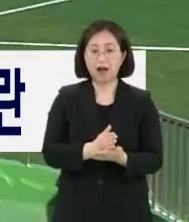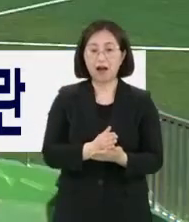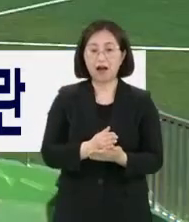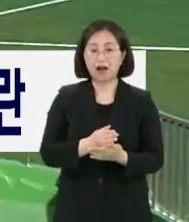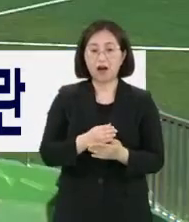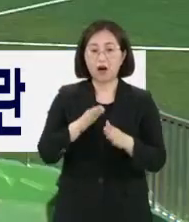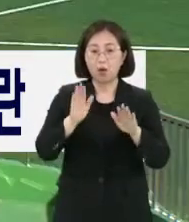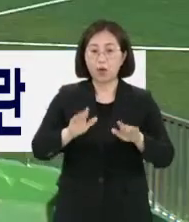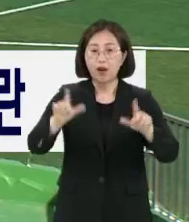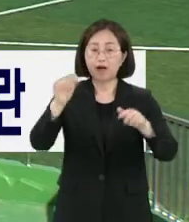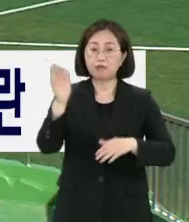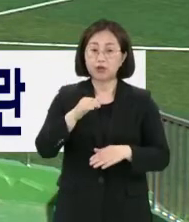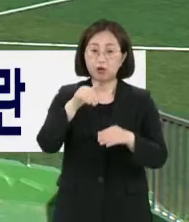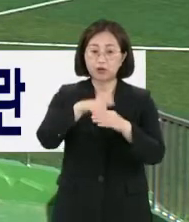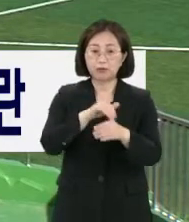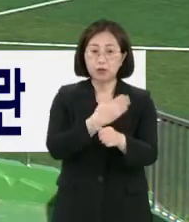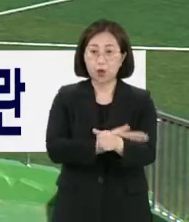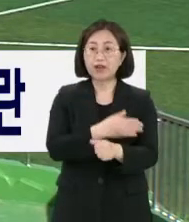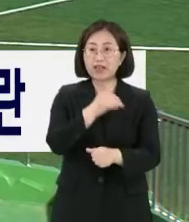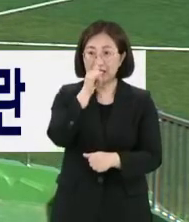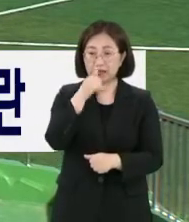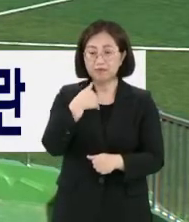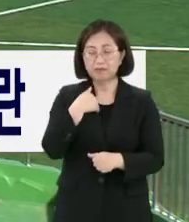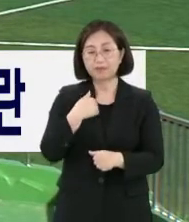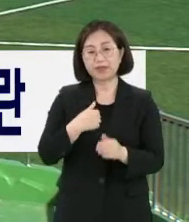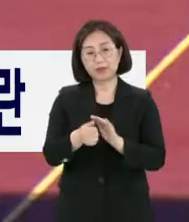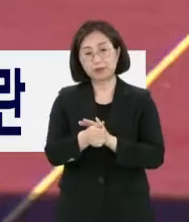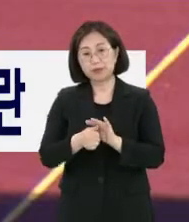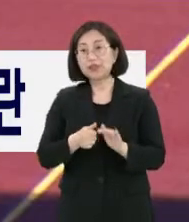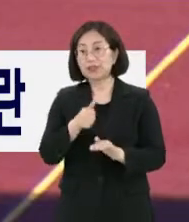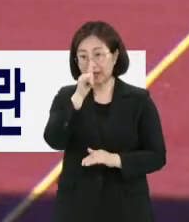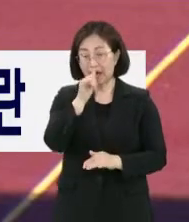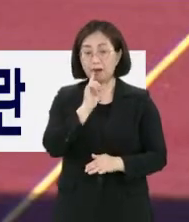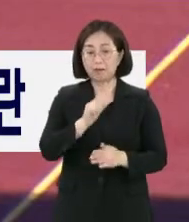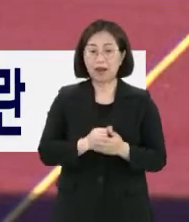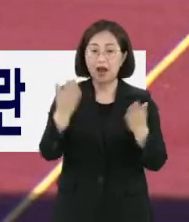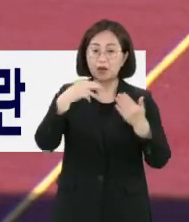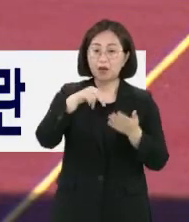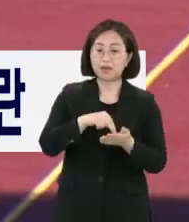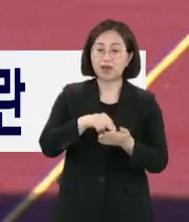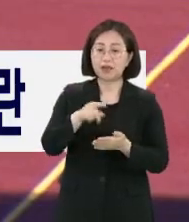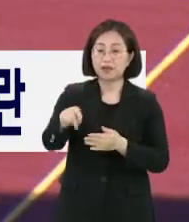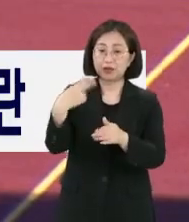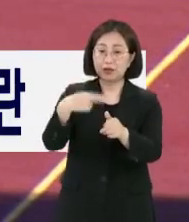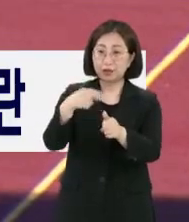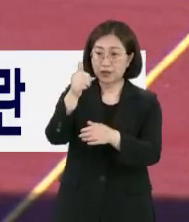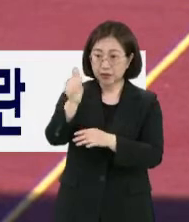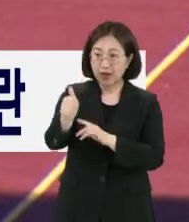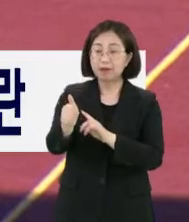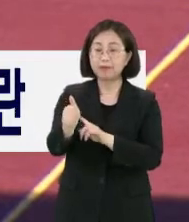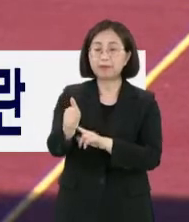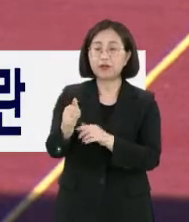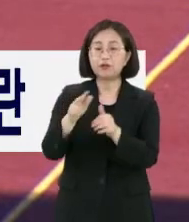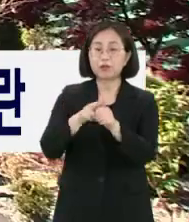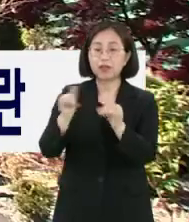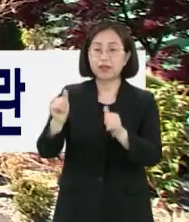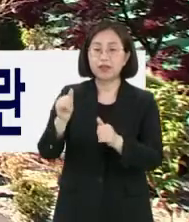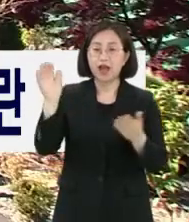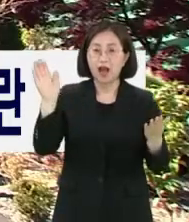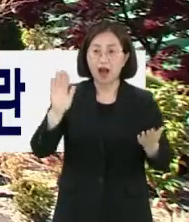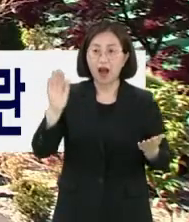있는 유권자로서 위축됐다고 주장했습니다. 이에 대해 학교 측은 상대 교육감 후보 측에서 해당 학생이